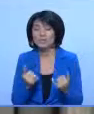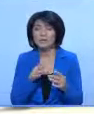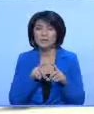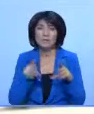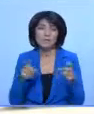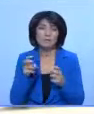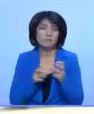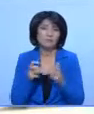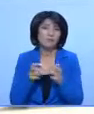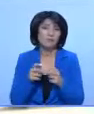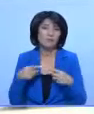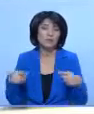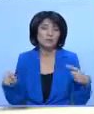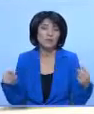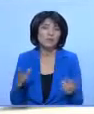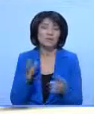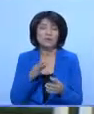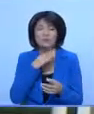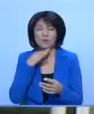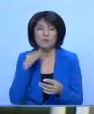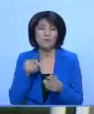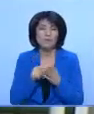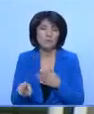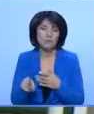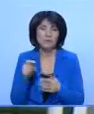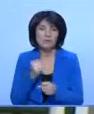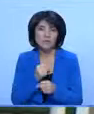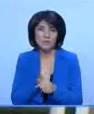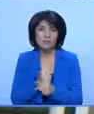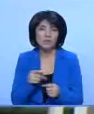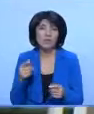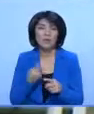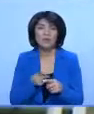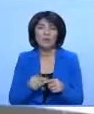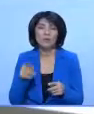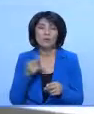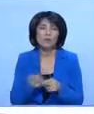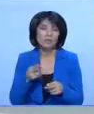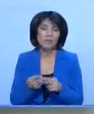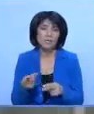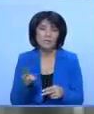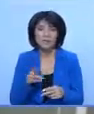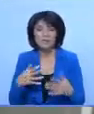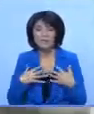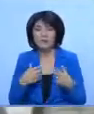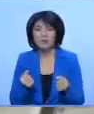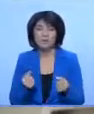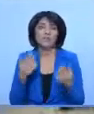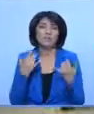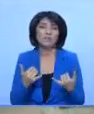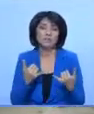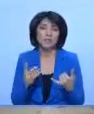Бірақ олардың әрқайсысы қоршаған ортаны қорғауға белсенді атсалысады. Бұл ретте мұнай химия зауытының үлесі де ерекше. Себебі аталмыш